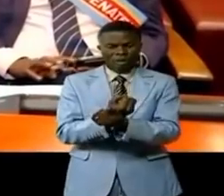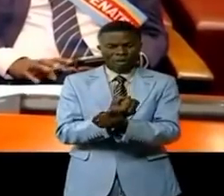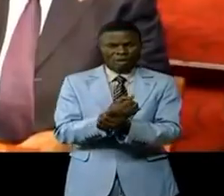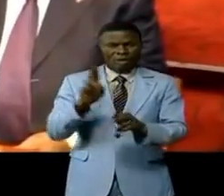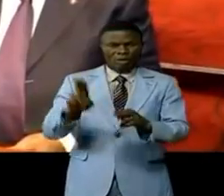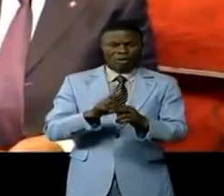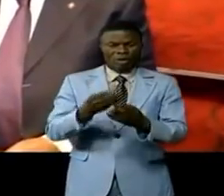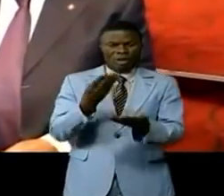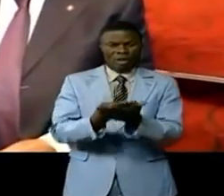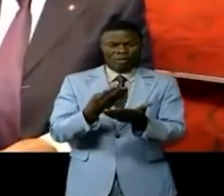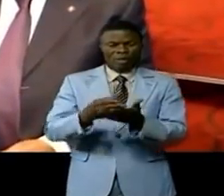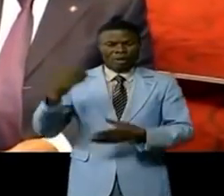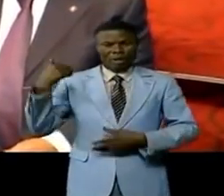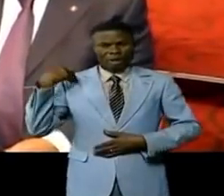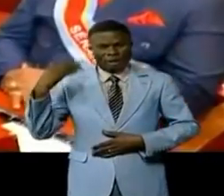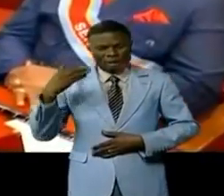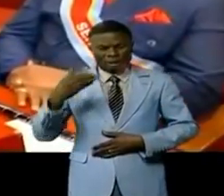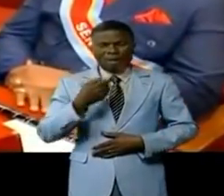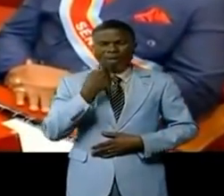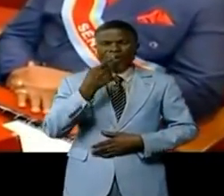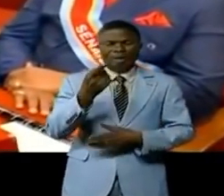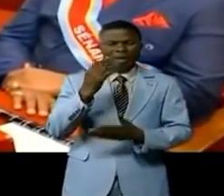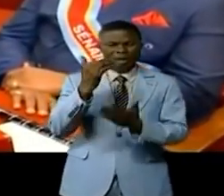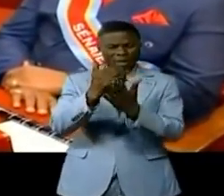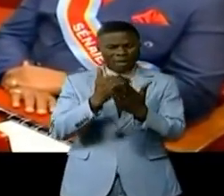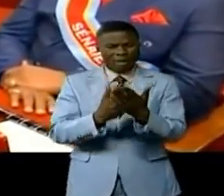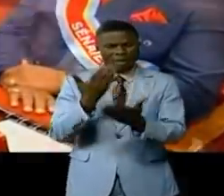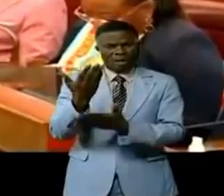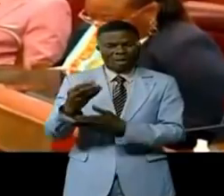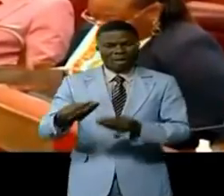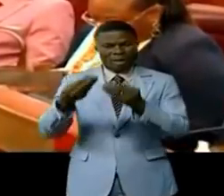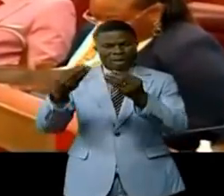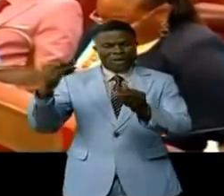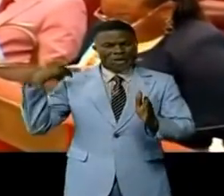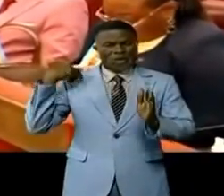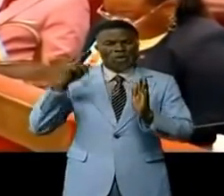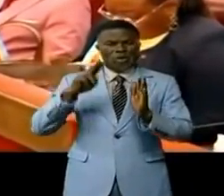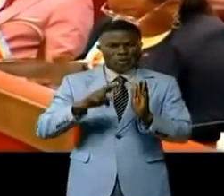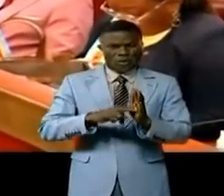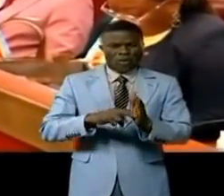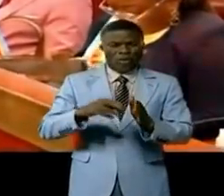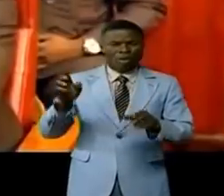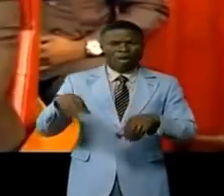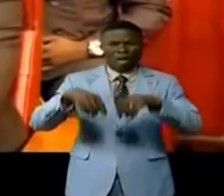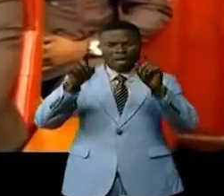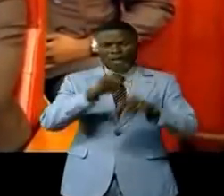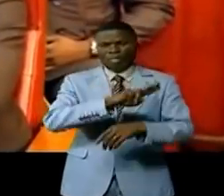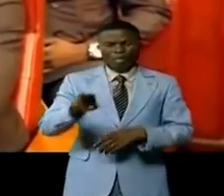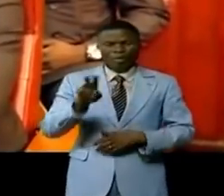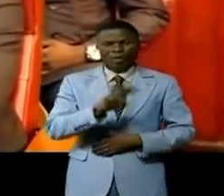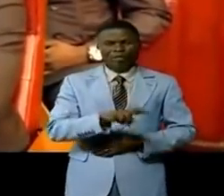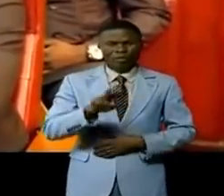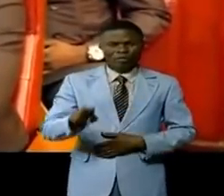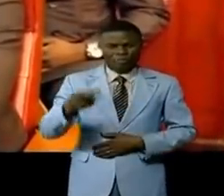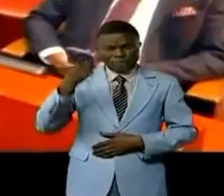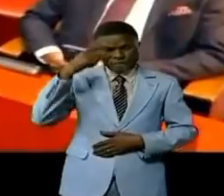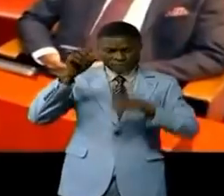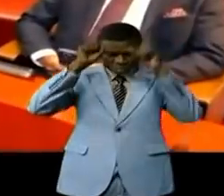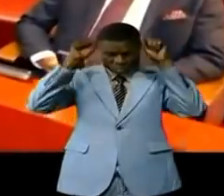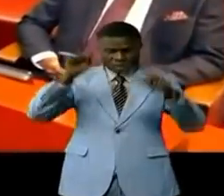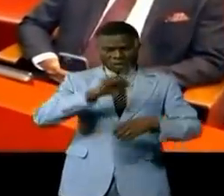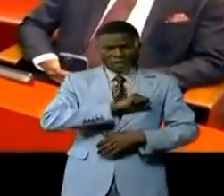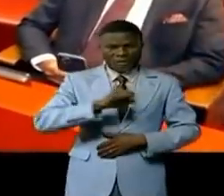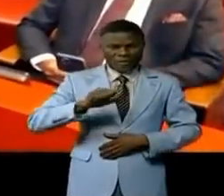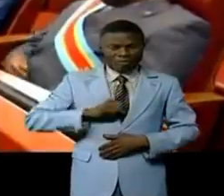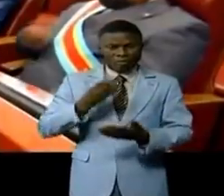l'exécution du budget de l'État, a formulé quelques recommandations au gouvernement de la République pour l'exercice 2022. Pour le président du Sénat,